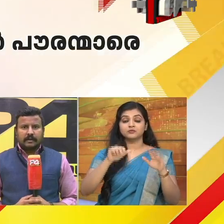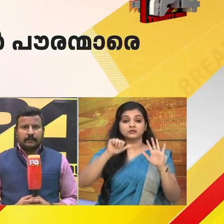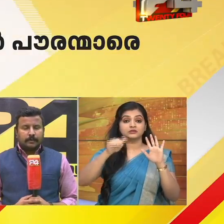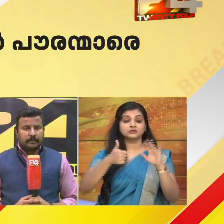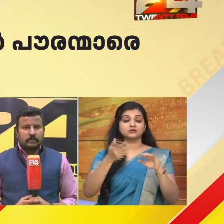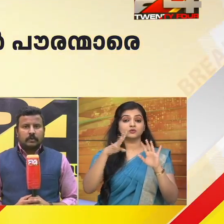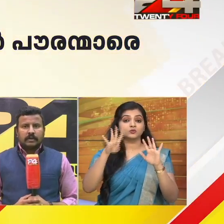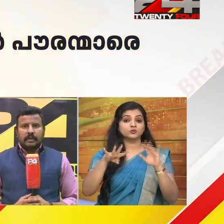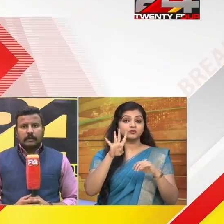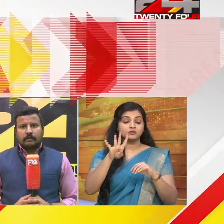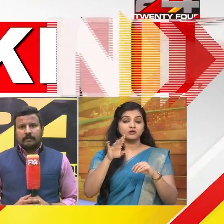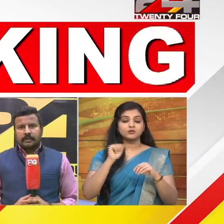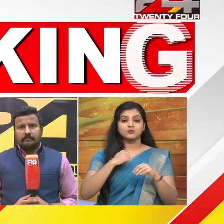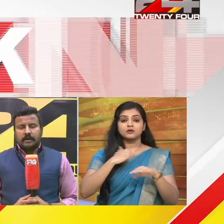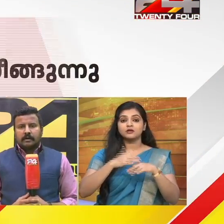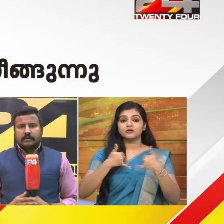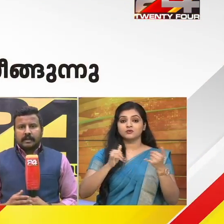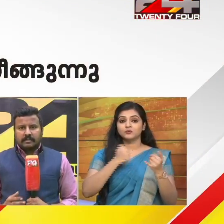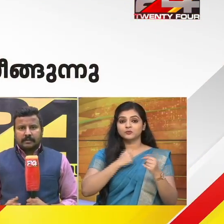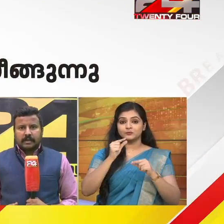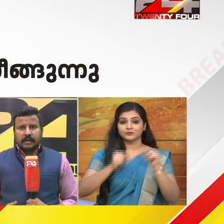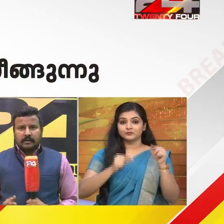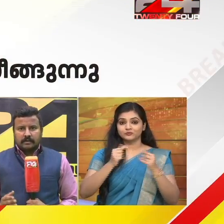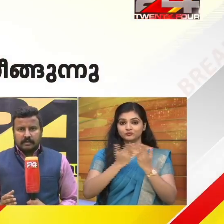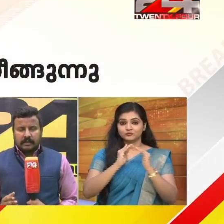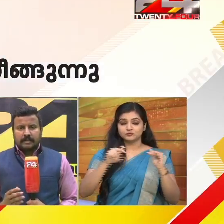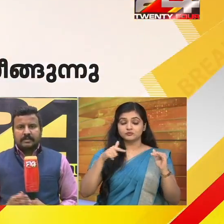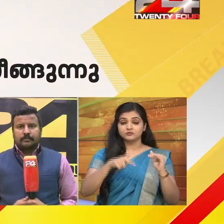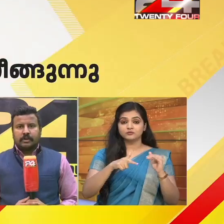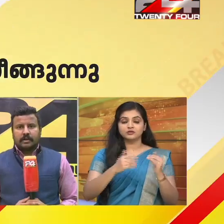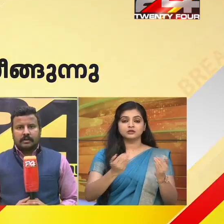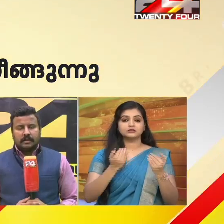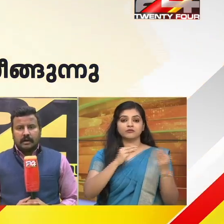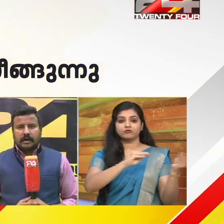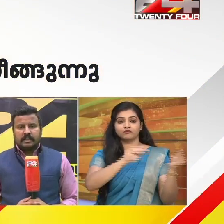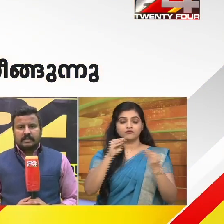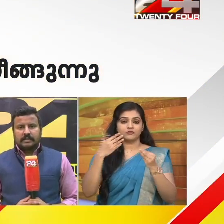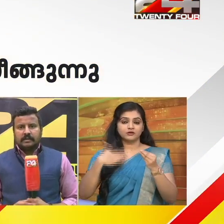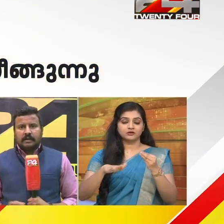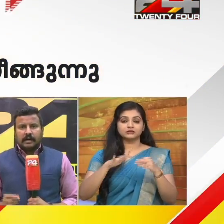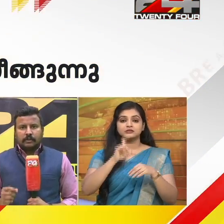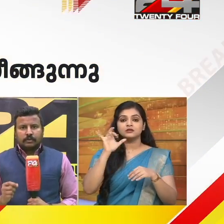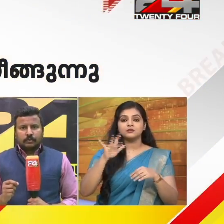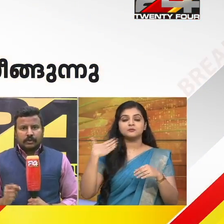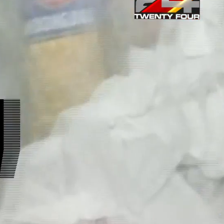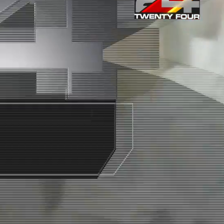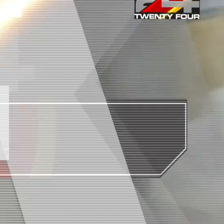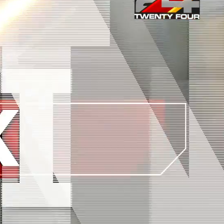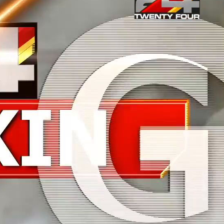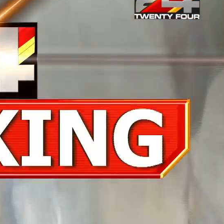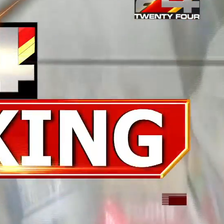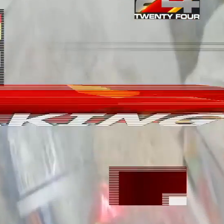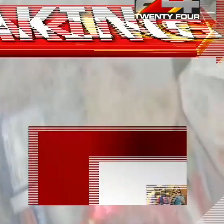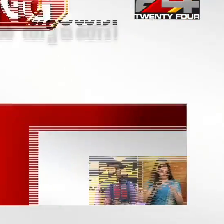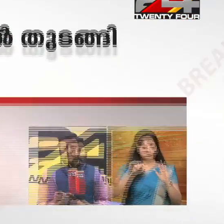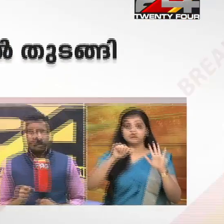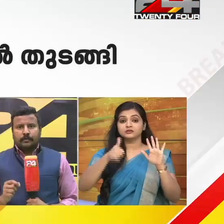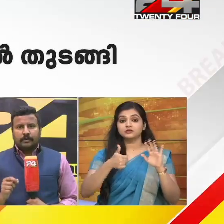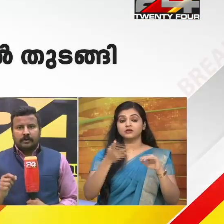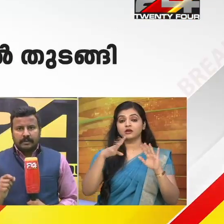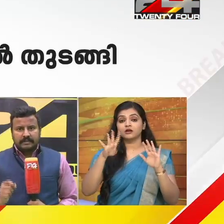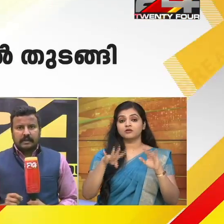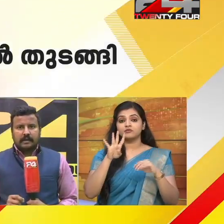വിദ്യാർത്ഥികളെ ഒഴിപ്പിച്ചു എന്നുള്ള വിവരം കേന്ദ്രമന്ത്രി ഹർദീപ് സിംഗ് പുരിയാണ് അറിയിച്ചത്. 694 വിദ്യാർത്ഥികളെ